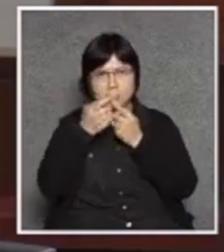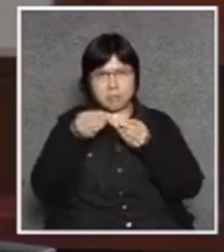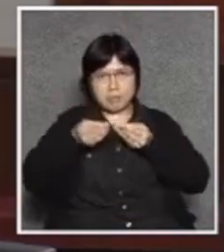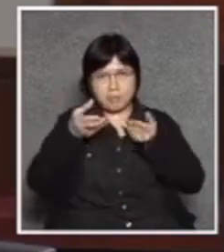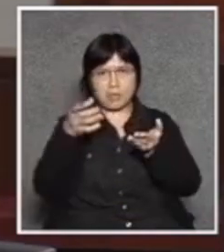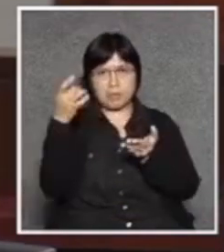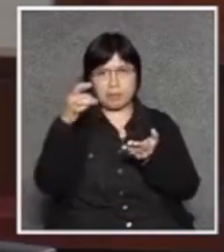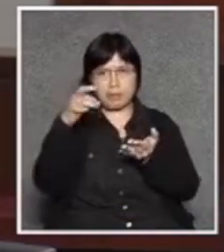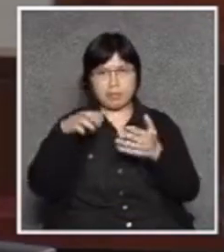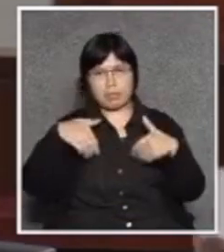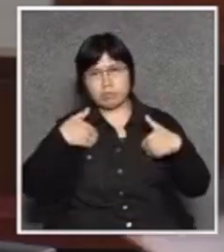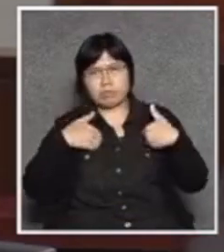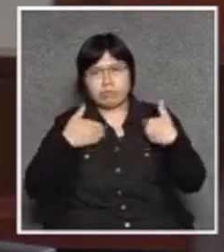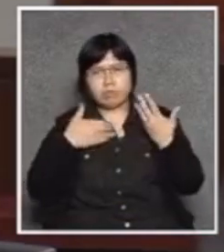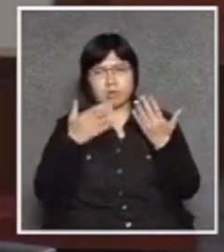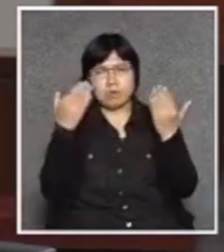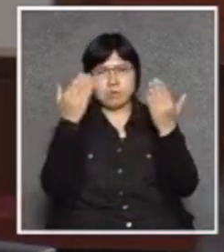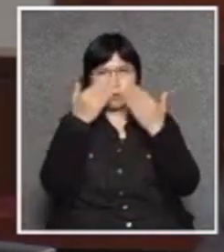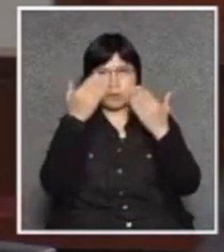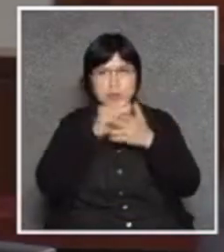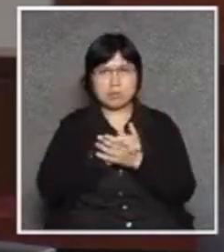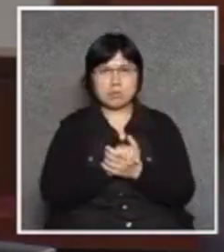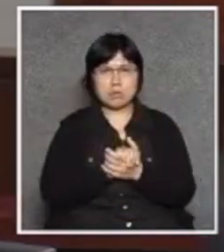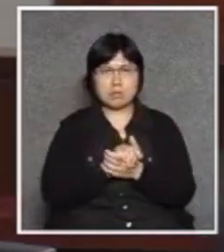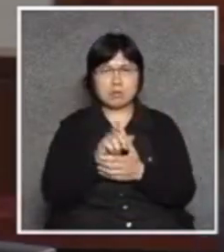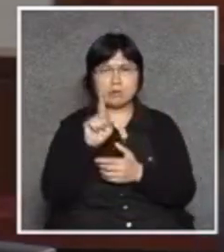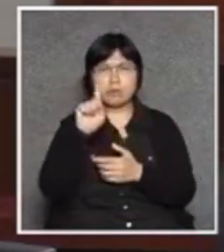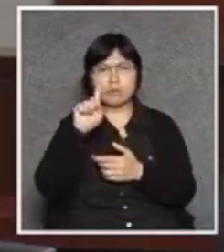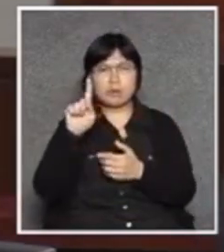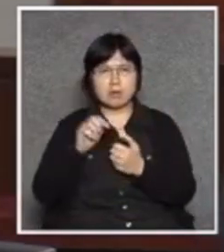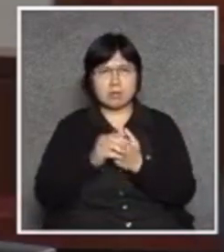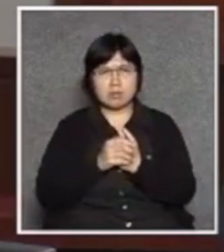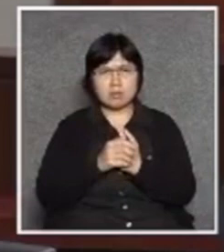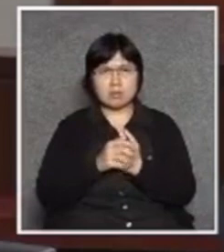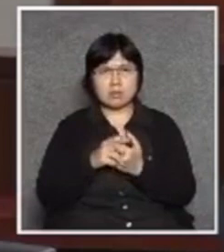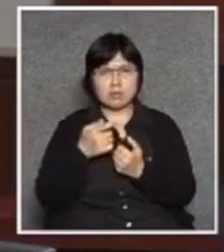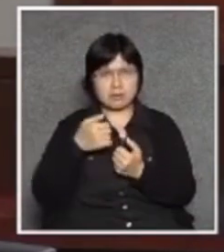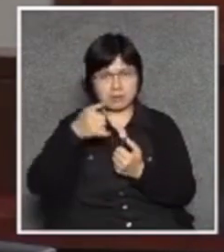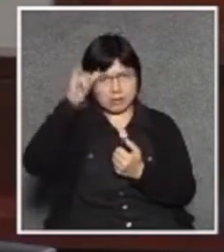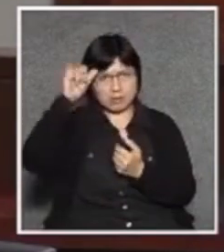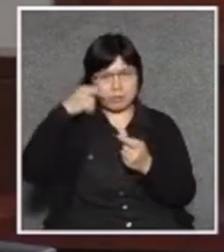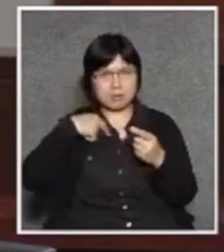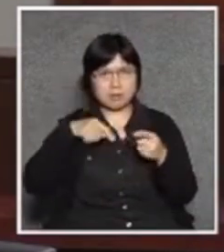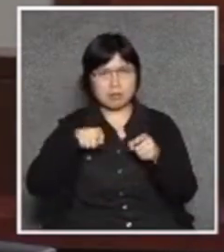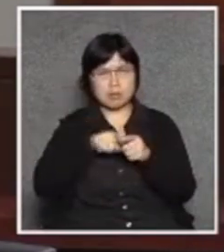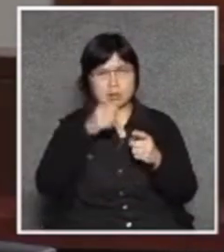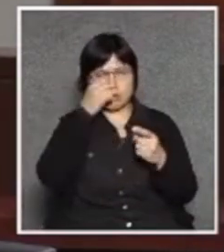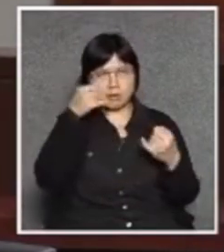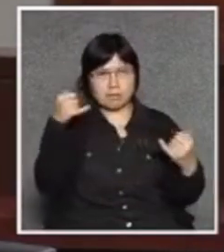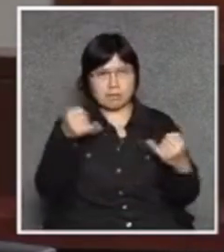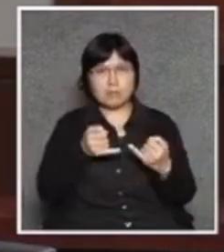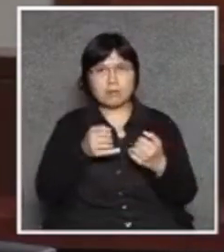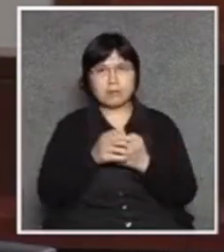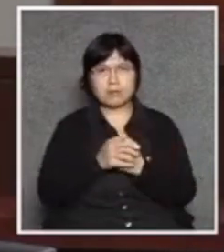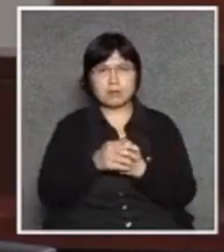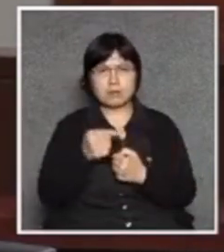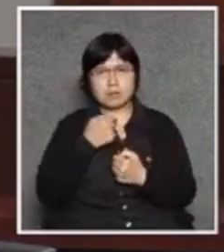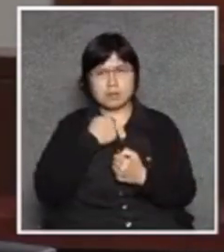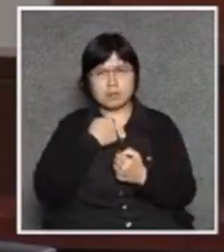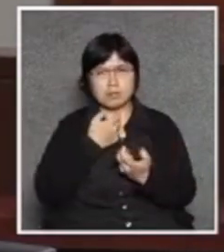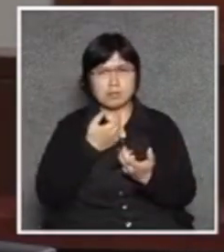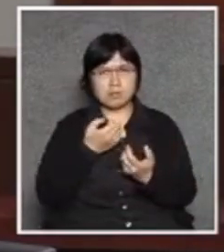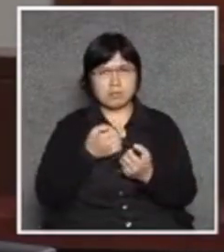免費娛樂的電視台，為何硬是都是要跟港人作對，硬是要為香